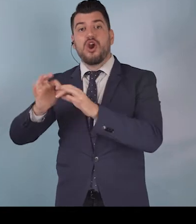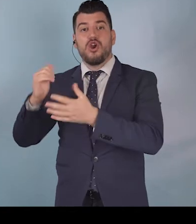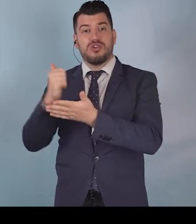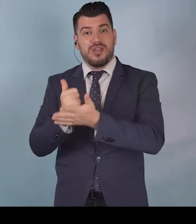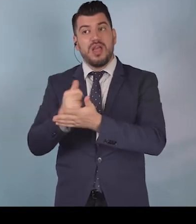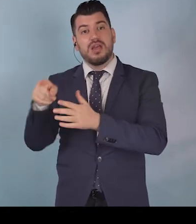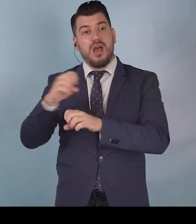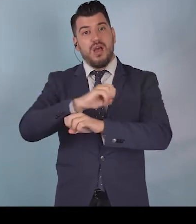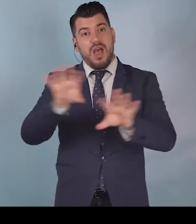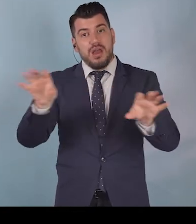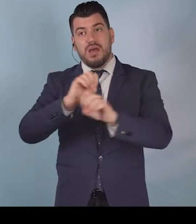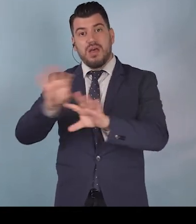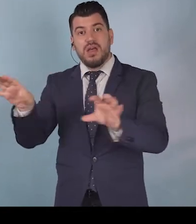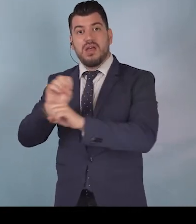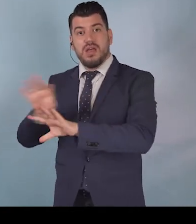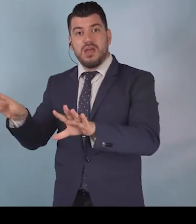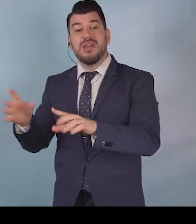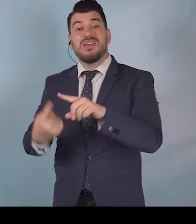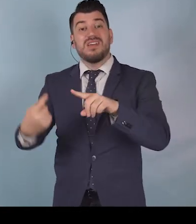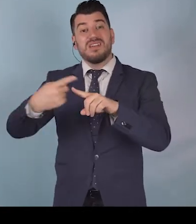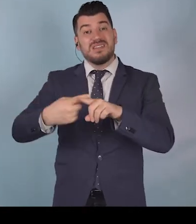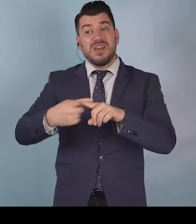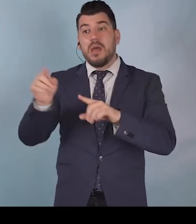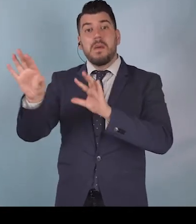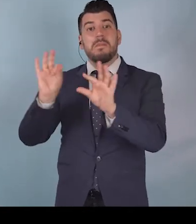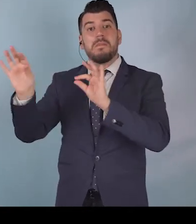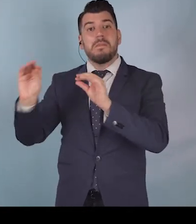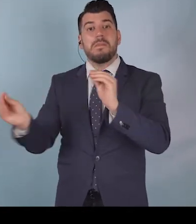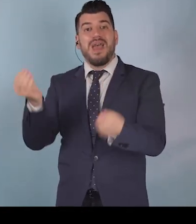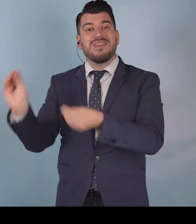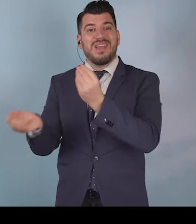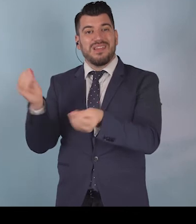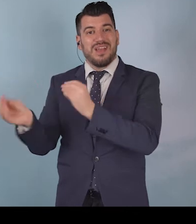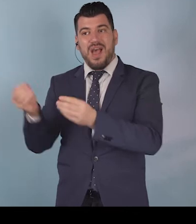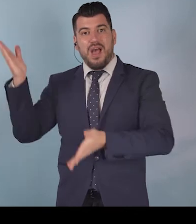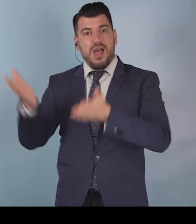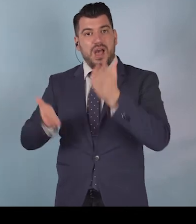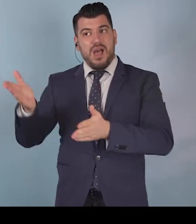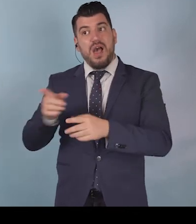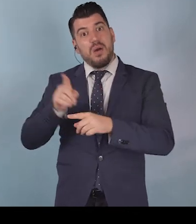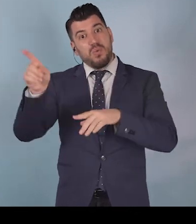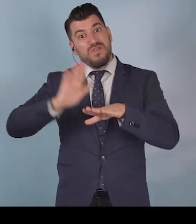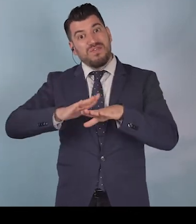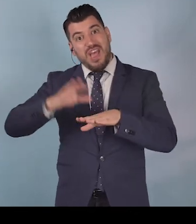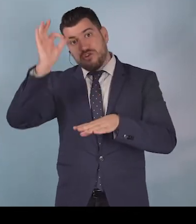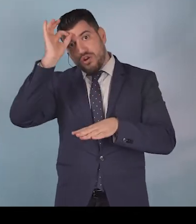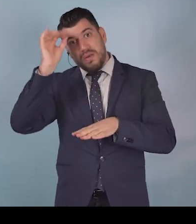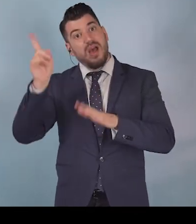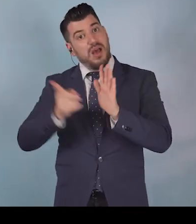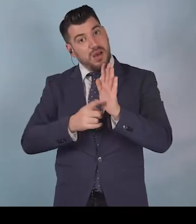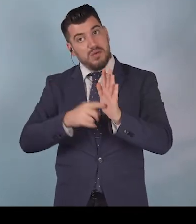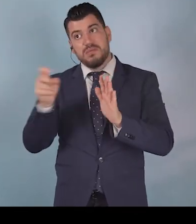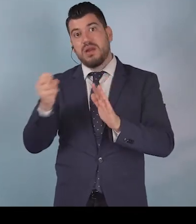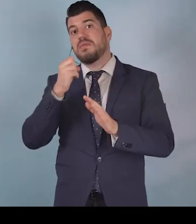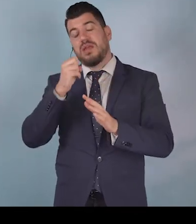τα περιστατικά τα οποία καταγράφονται. Σαφώς η γραμμή κυβερνητική είναι να ελέγχονται πειθαρχικά. Αυτό δεν το συζητώ, αν και είμαι αναρμόδιος για τα θέματα